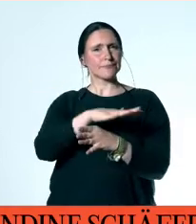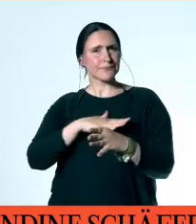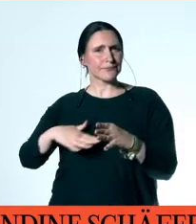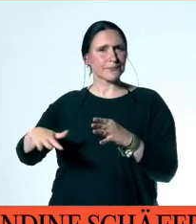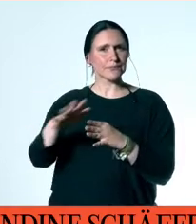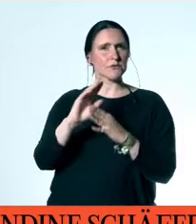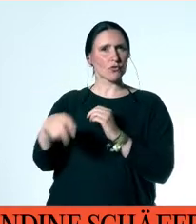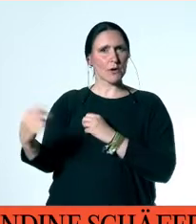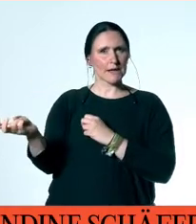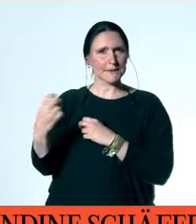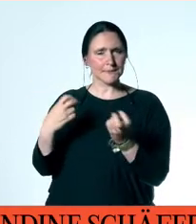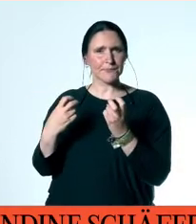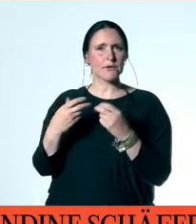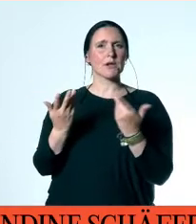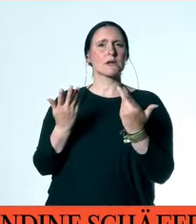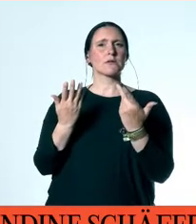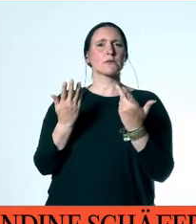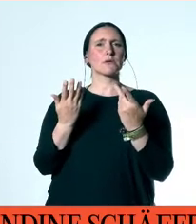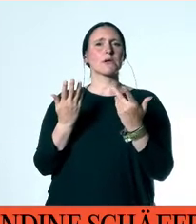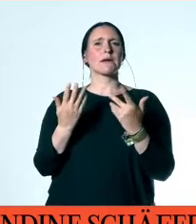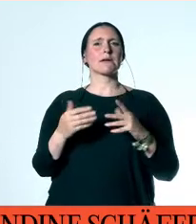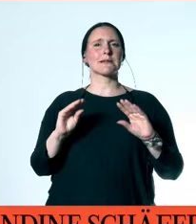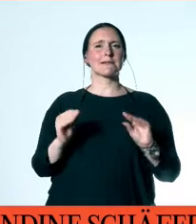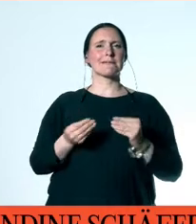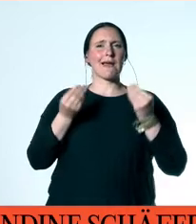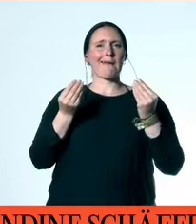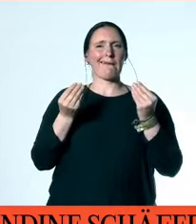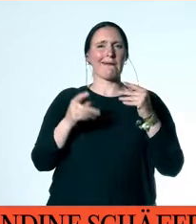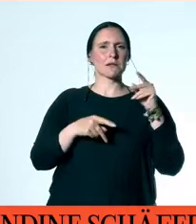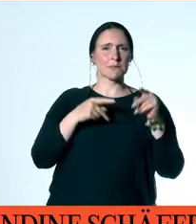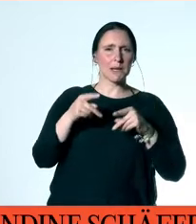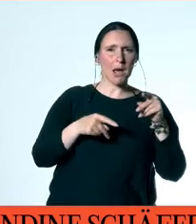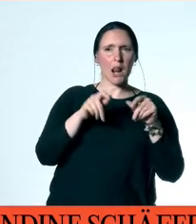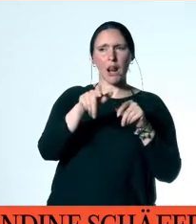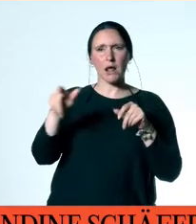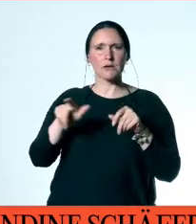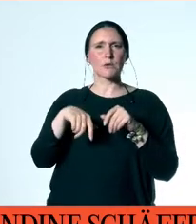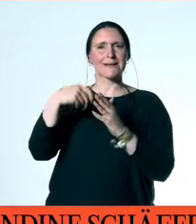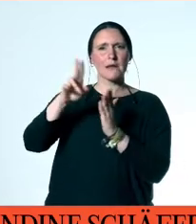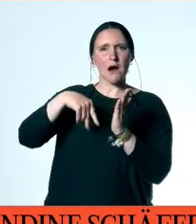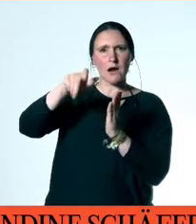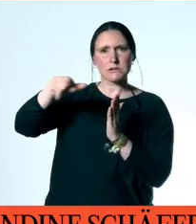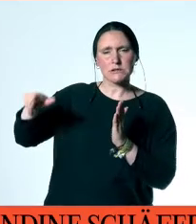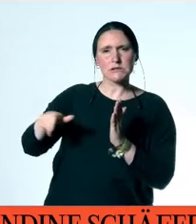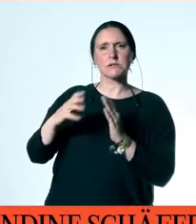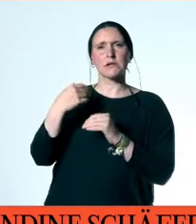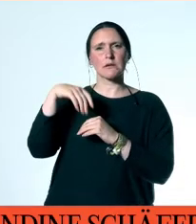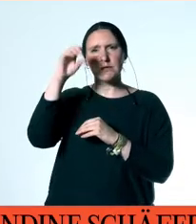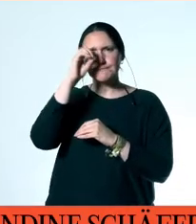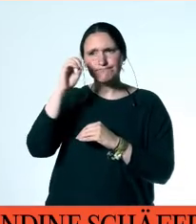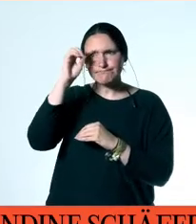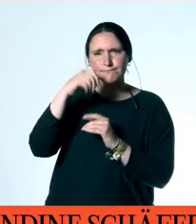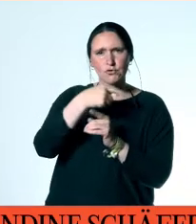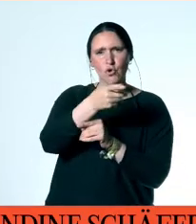as young queer Pacific people that were practicing artists and trying to kind of find people like like-minded like